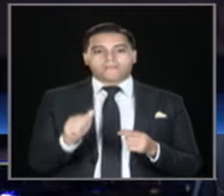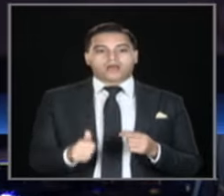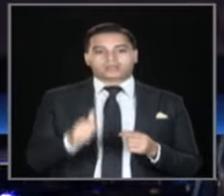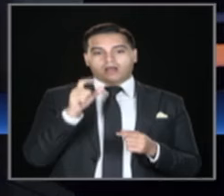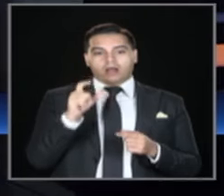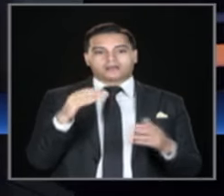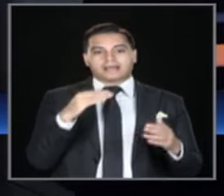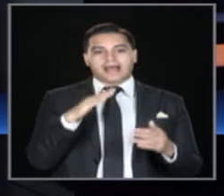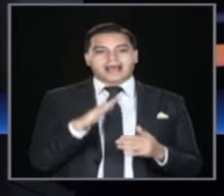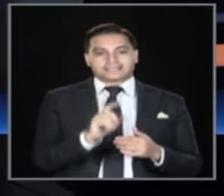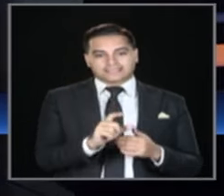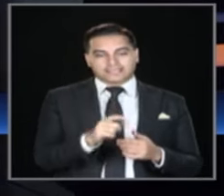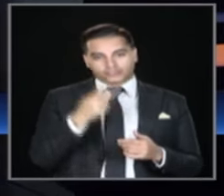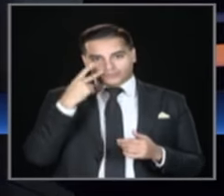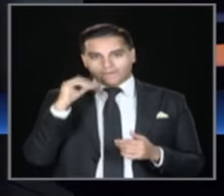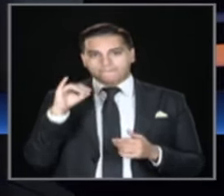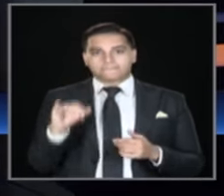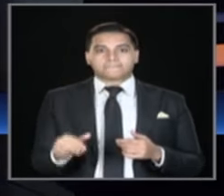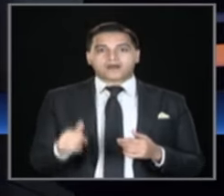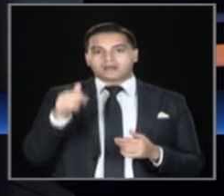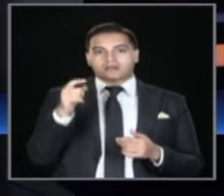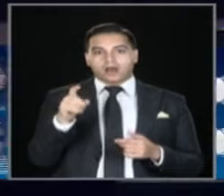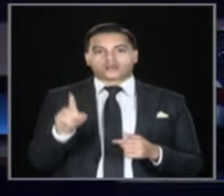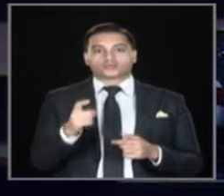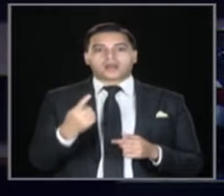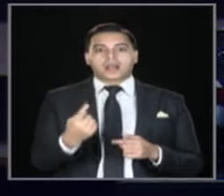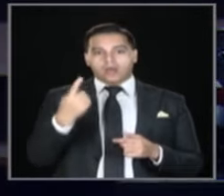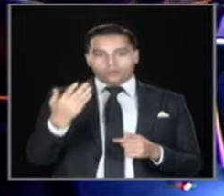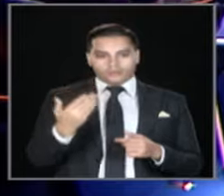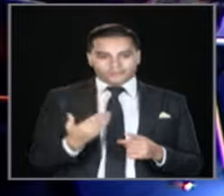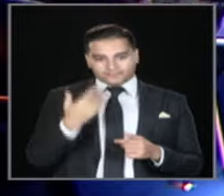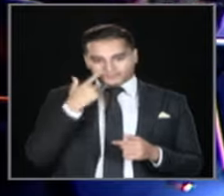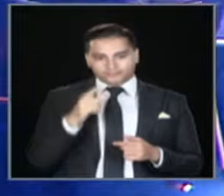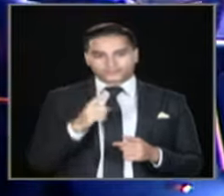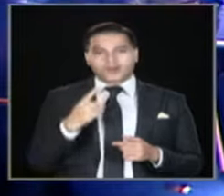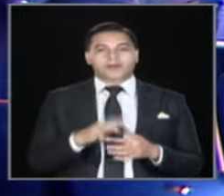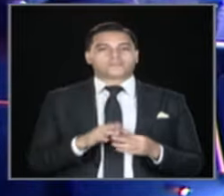حسن ميار اول سؤال ليكي السؤال